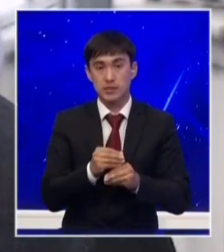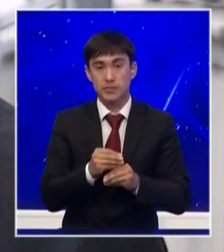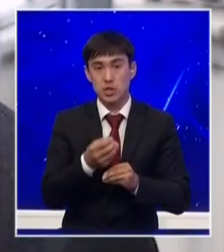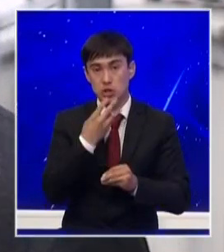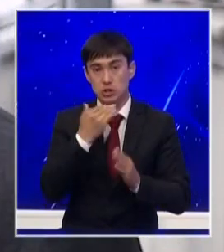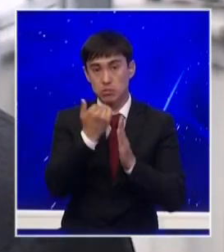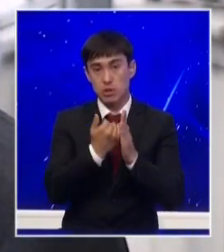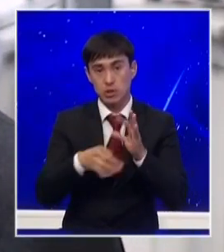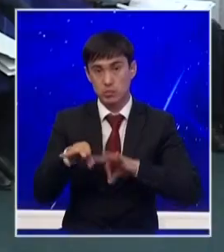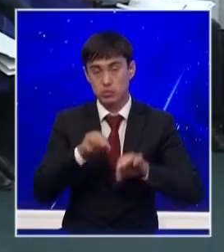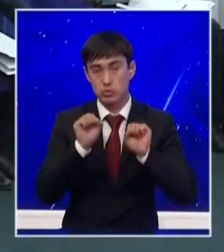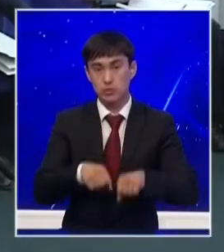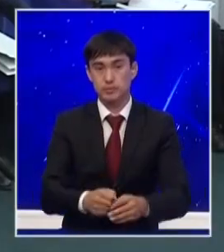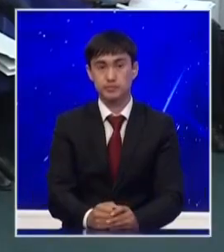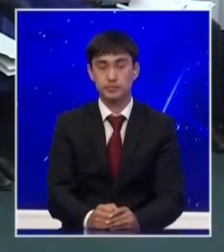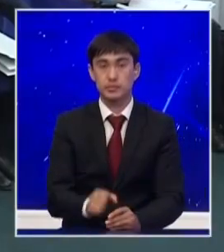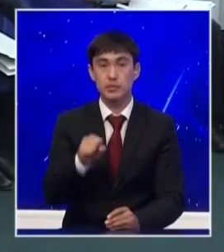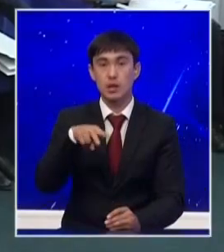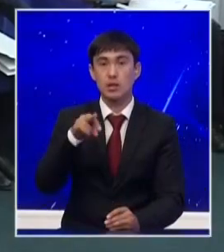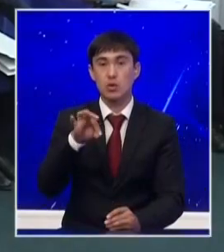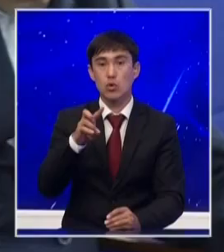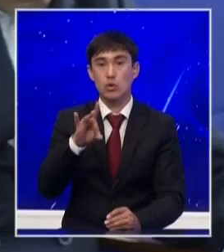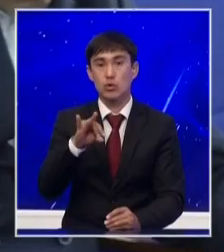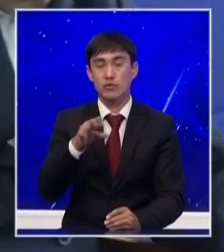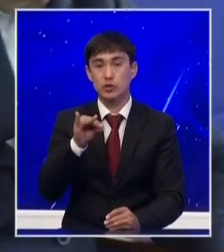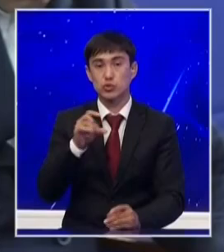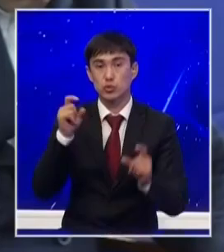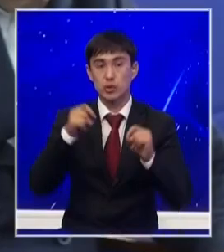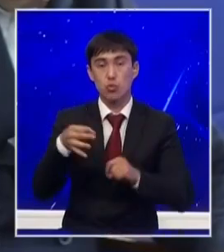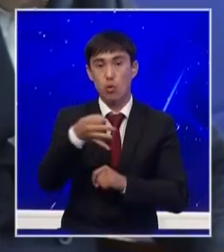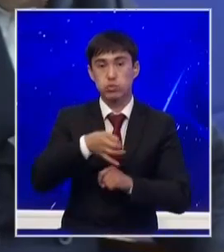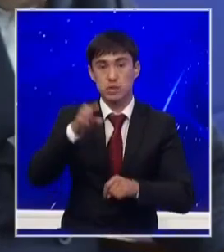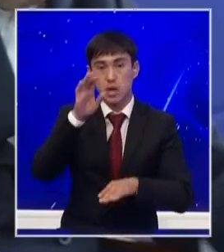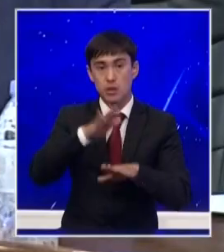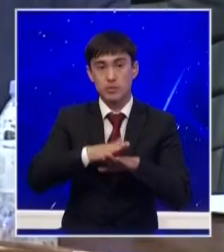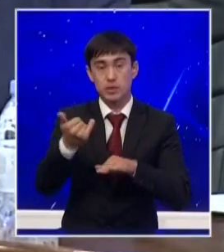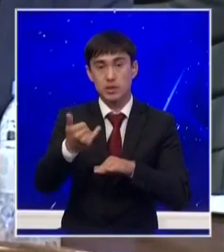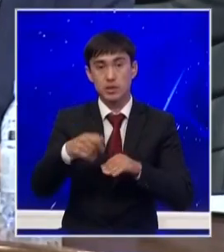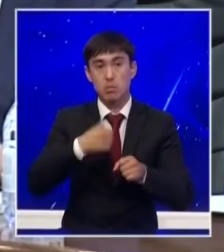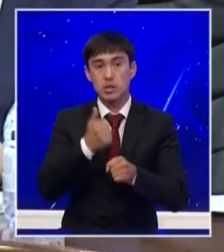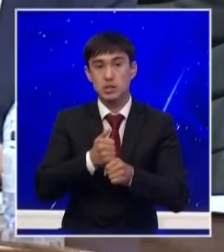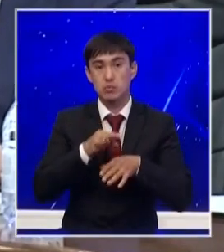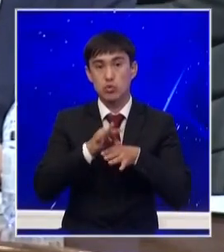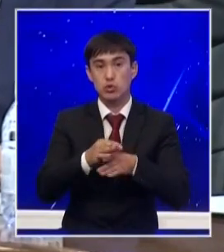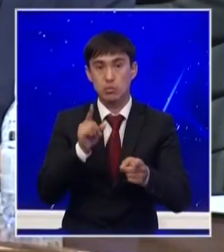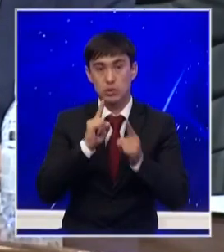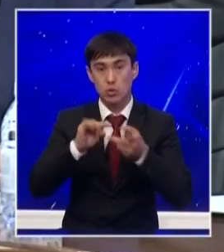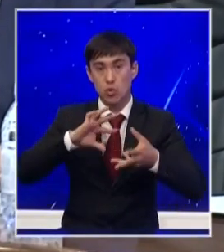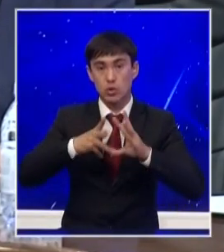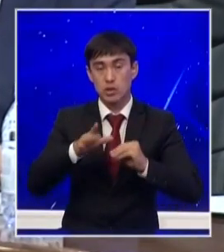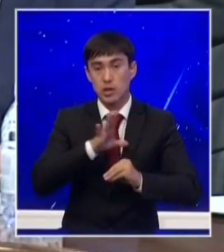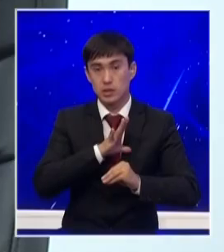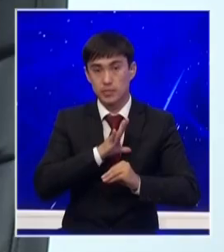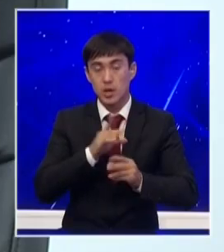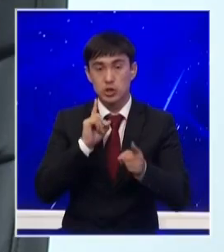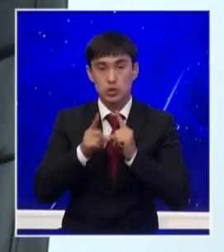жақсы бағдарлама жасауға болады. Алтай Көлгіновтың Жетісу аймағына іссапары облыс әкімдігінде сала басшыларымен өткен басқосуда қорытындыланды.